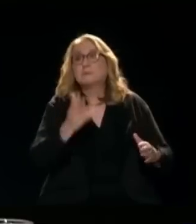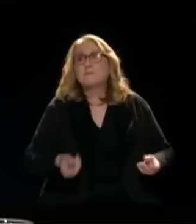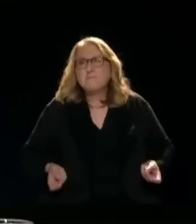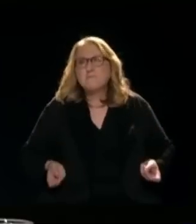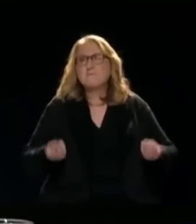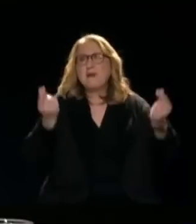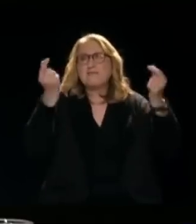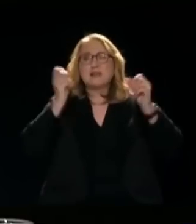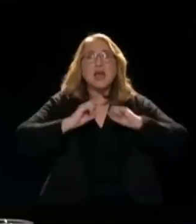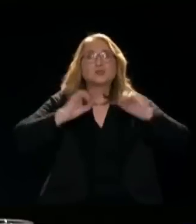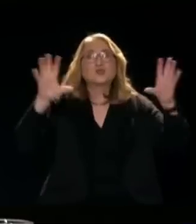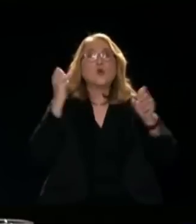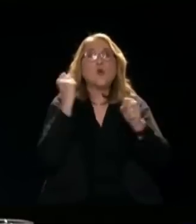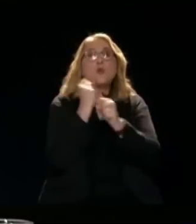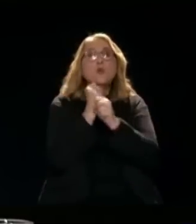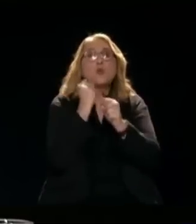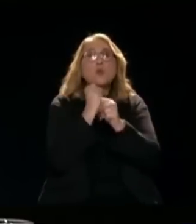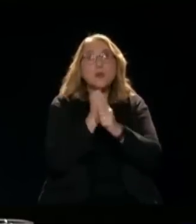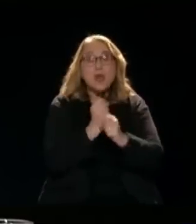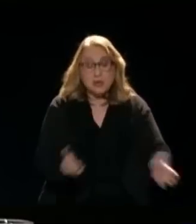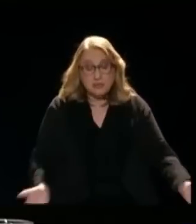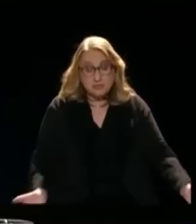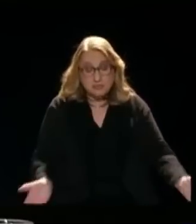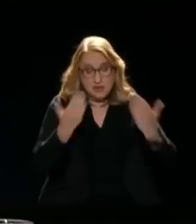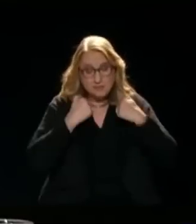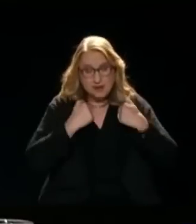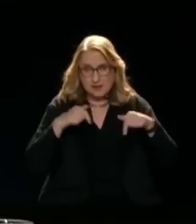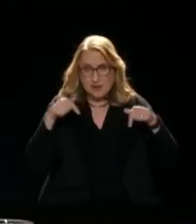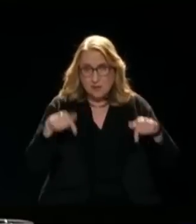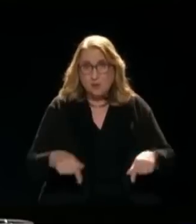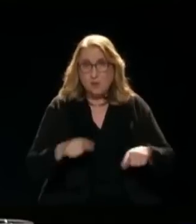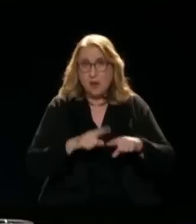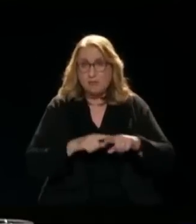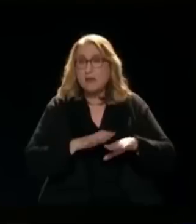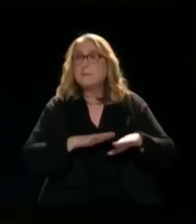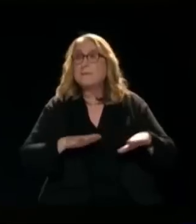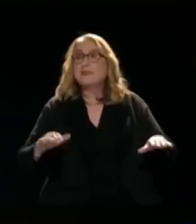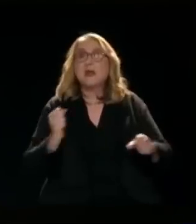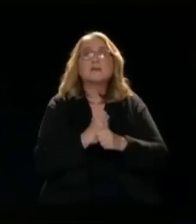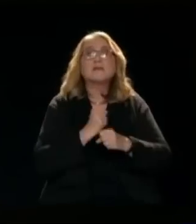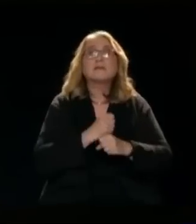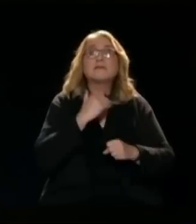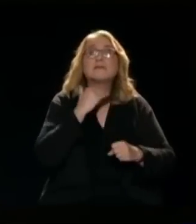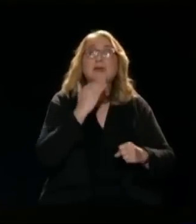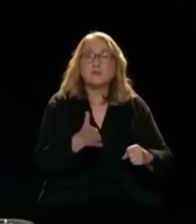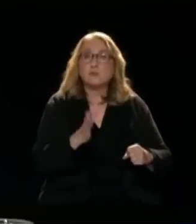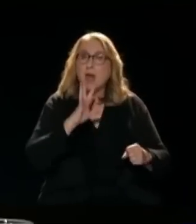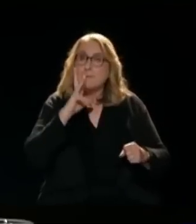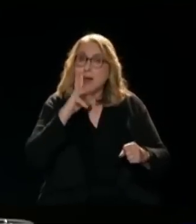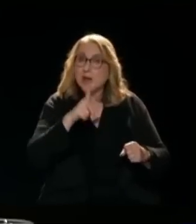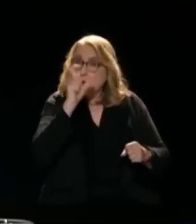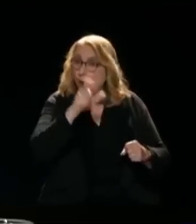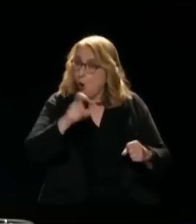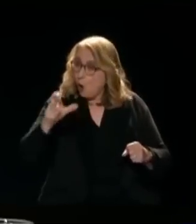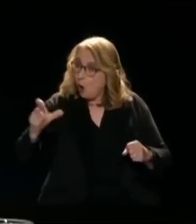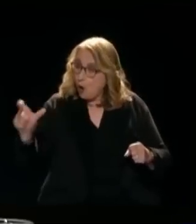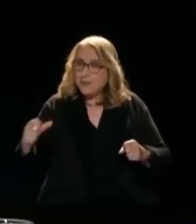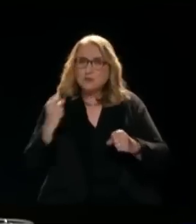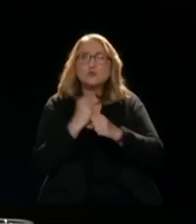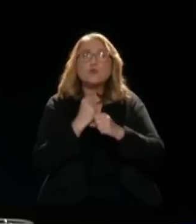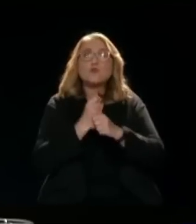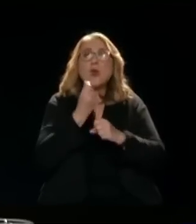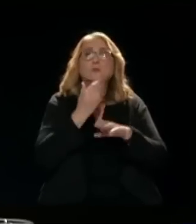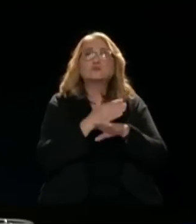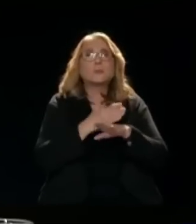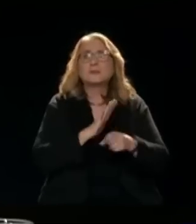φεύγουν τόσοι νέοι άνθρωποι στο εξωτερικό και θα φύγουν όλοι, αν συνεχίσουμε αυτή την πολιτική. Ταυτόχρονα βλέπει ότι ναι, μεν δεν του